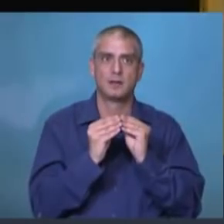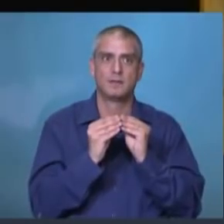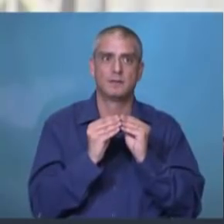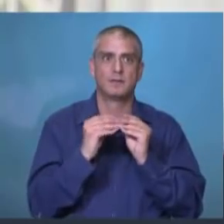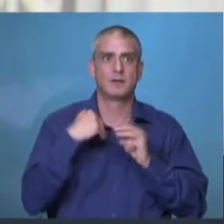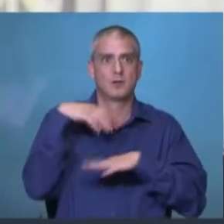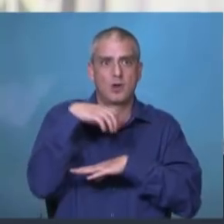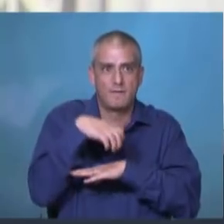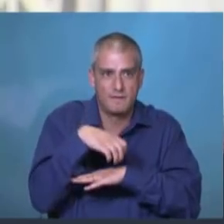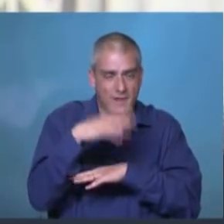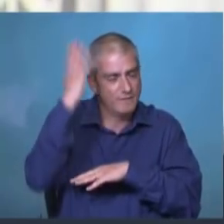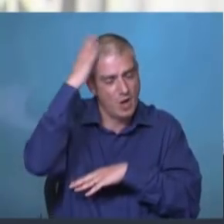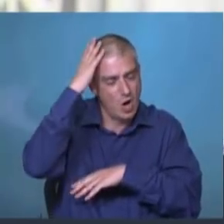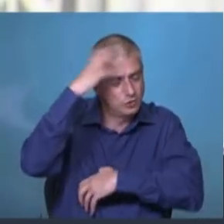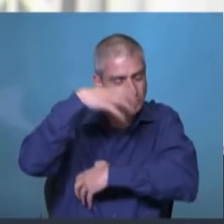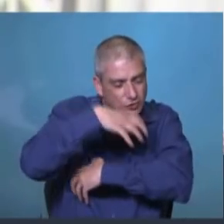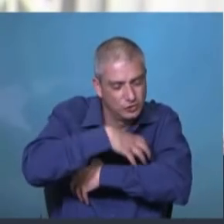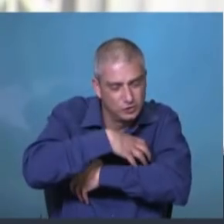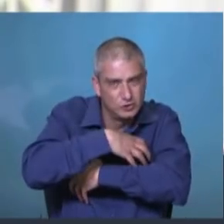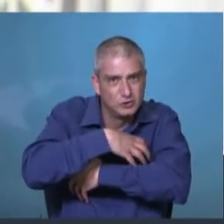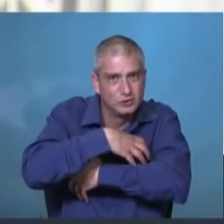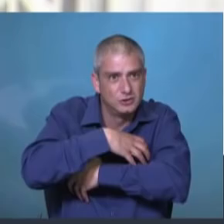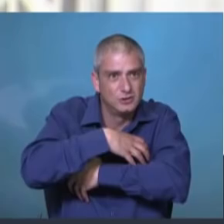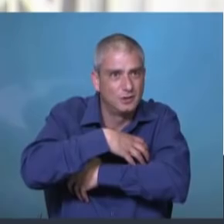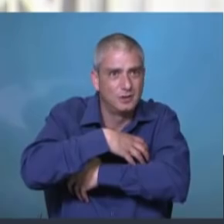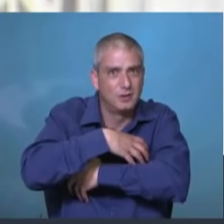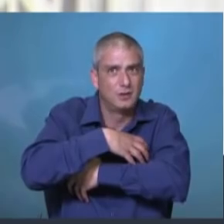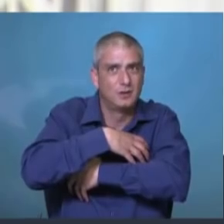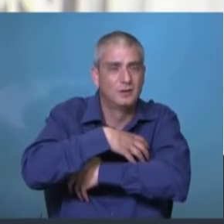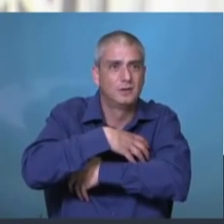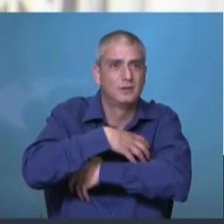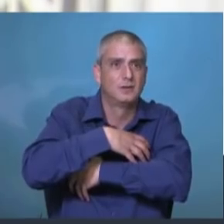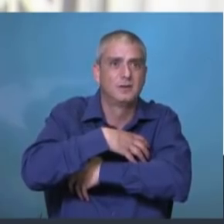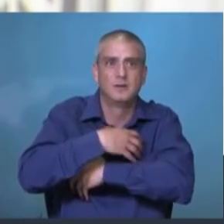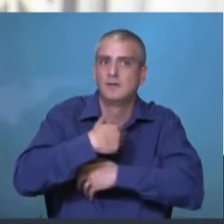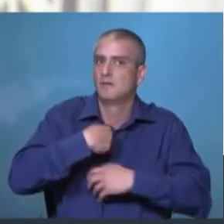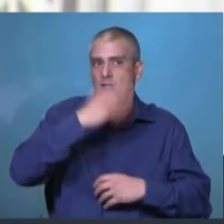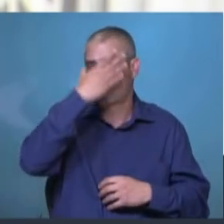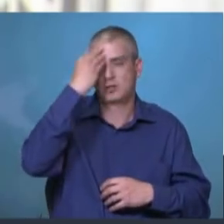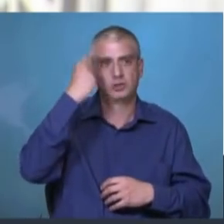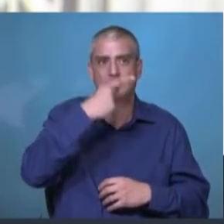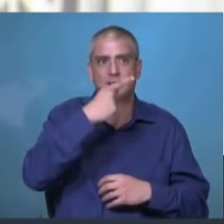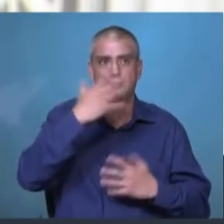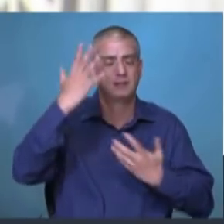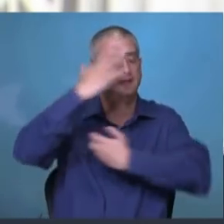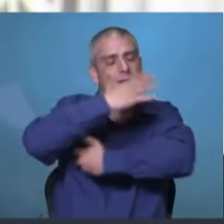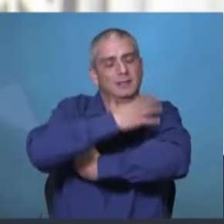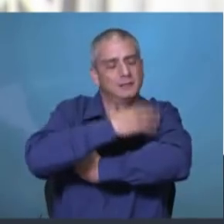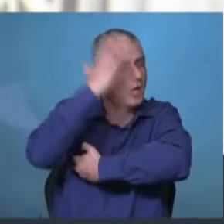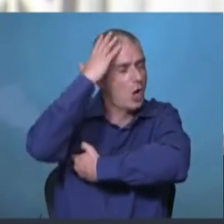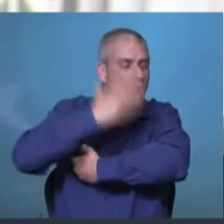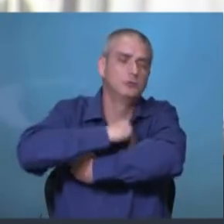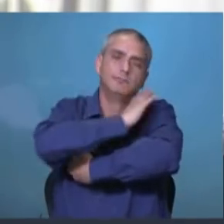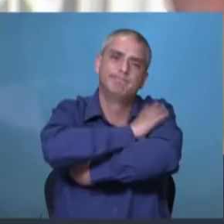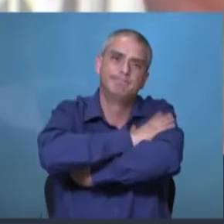so I go down and I lay my head on her lap. And I'll never forget how, like, she just, like, grabbed my